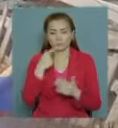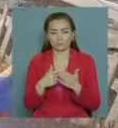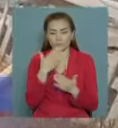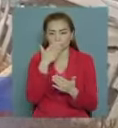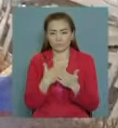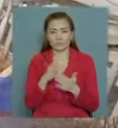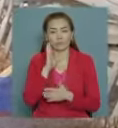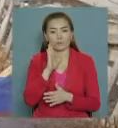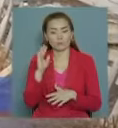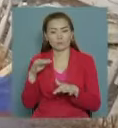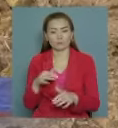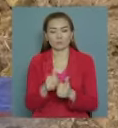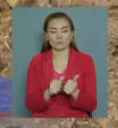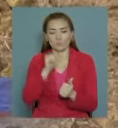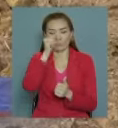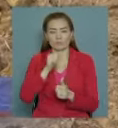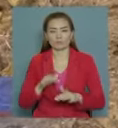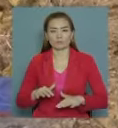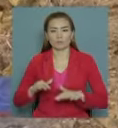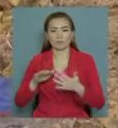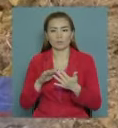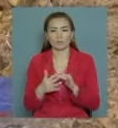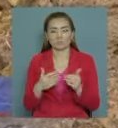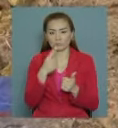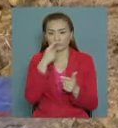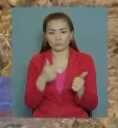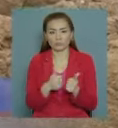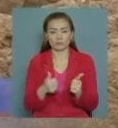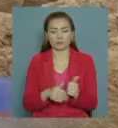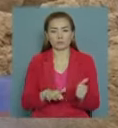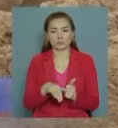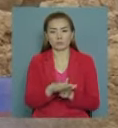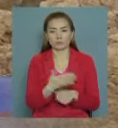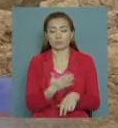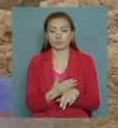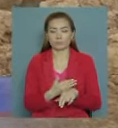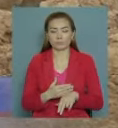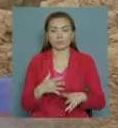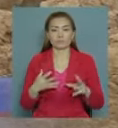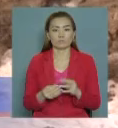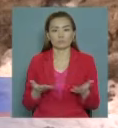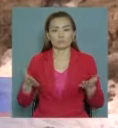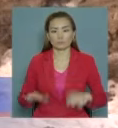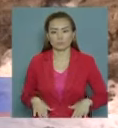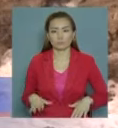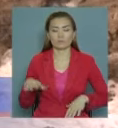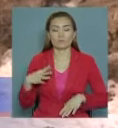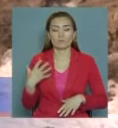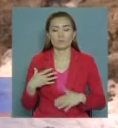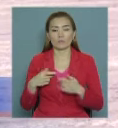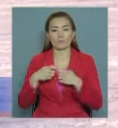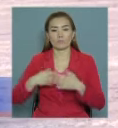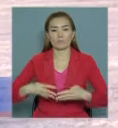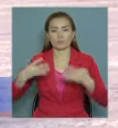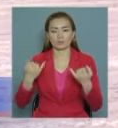недалеко река Урал с каждым годом приближается к селу, угрожая домам и социальным объектам. Все, что осталось от когда-то бывшего берега,